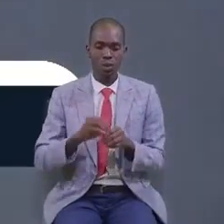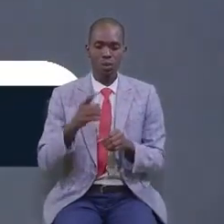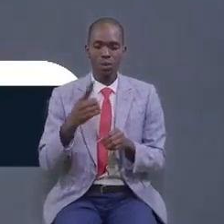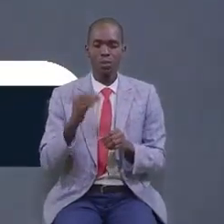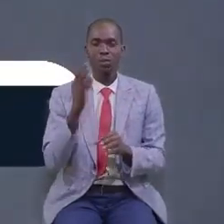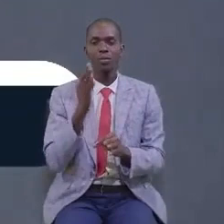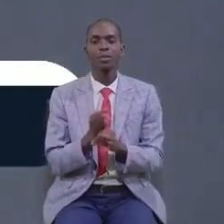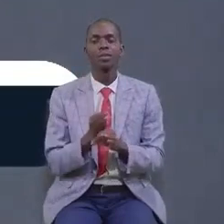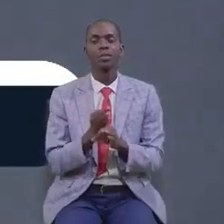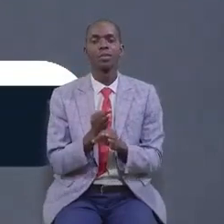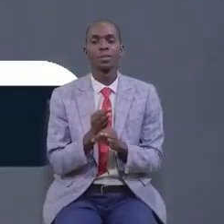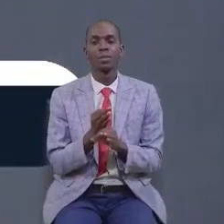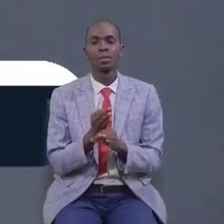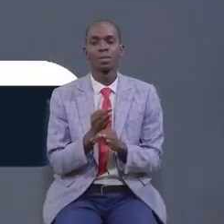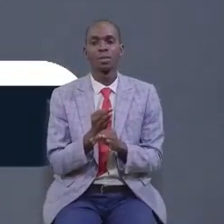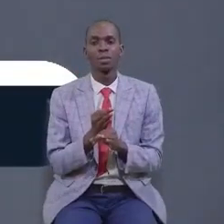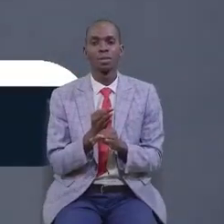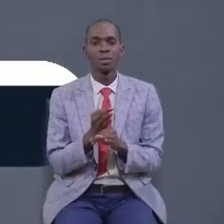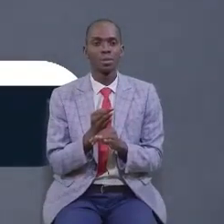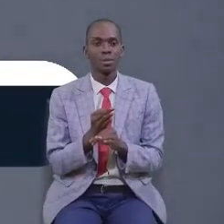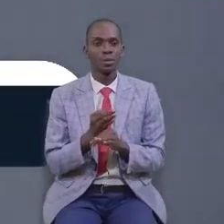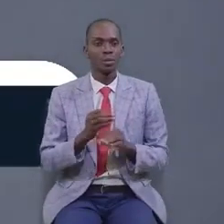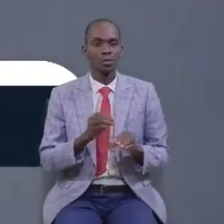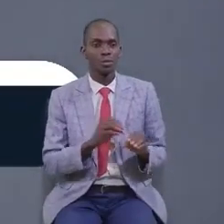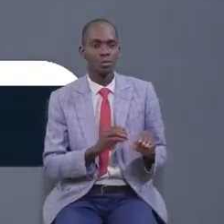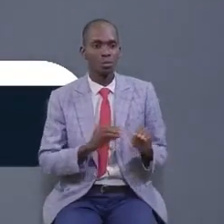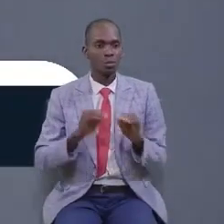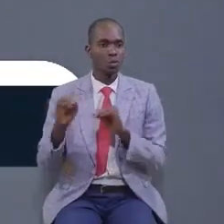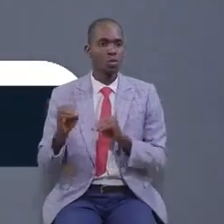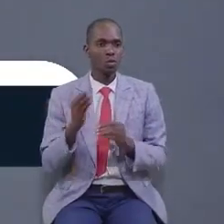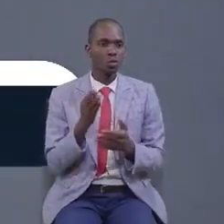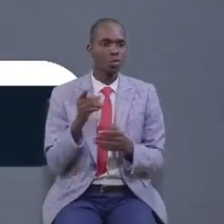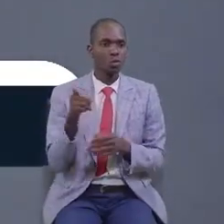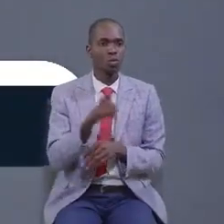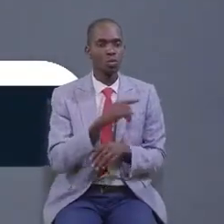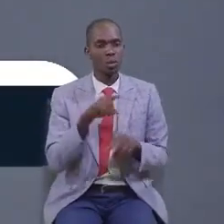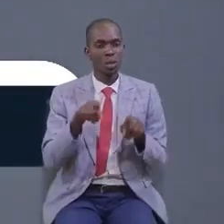విశ్వాసములో నిలకడగా ఉండండి. Put you like men. అలాగే